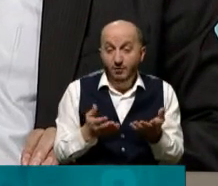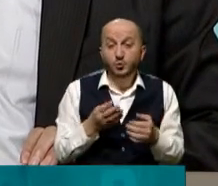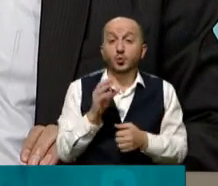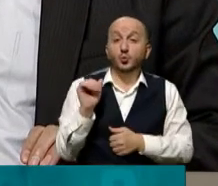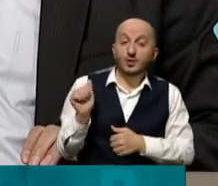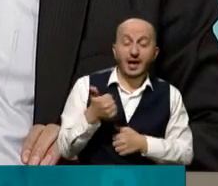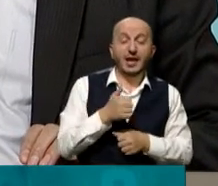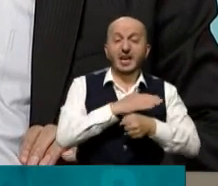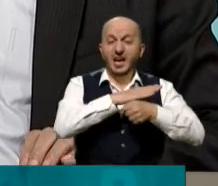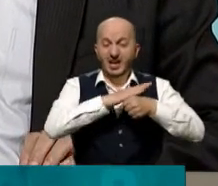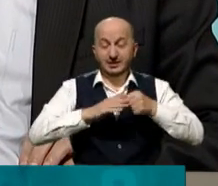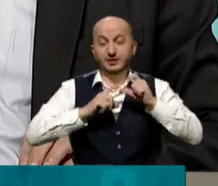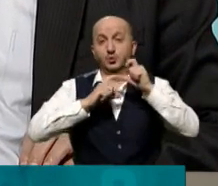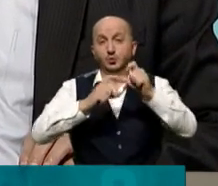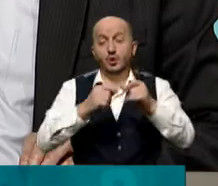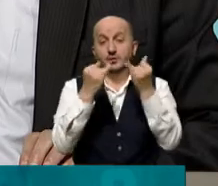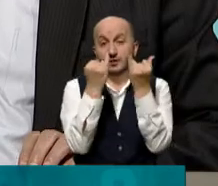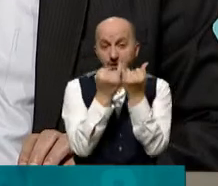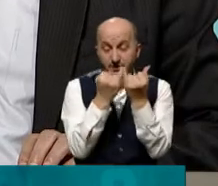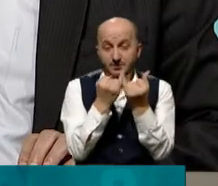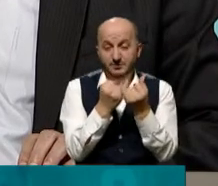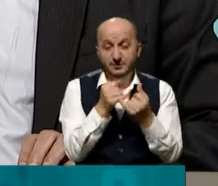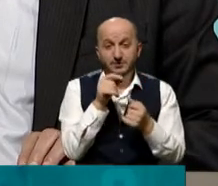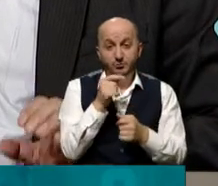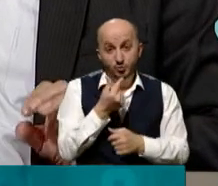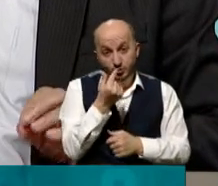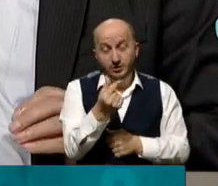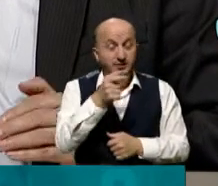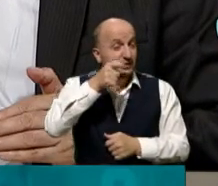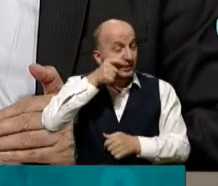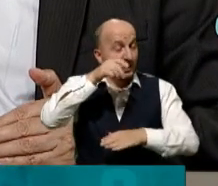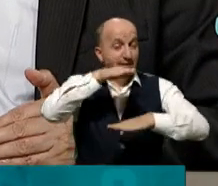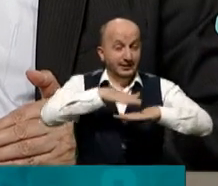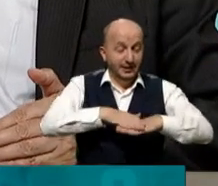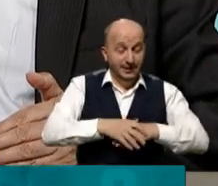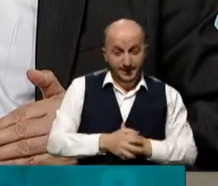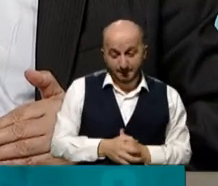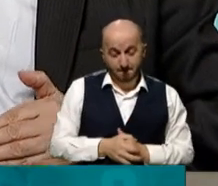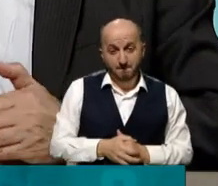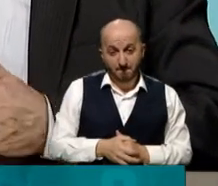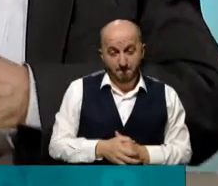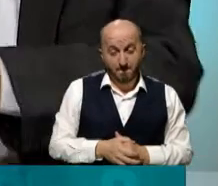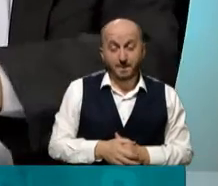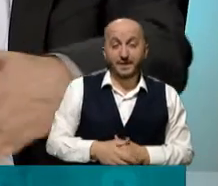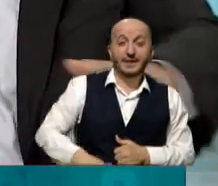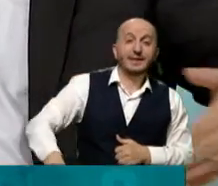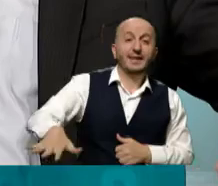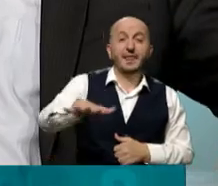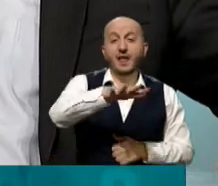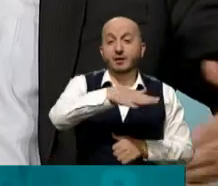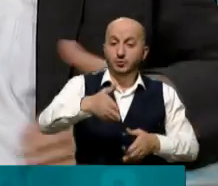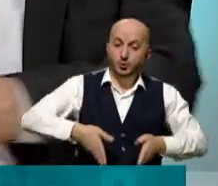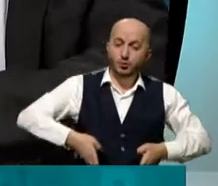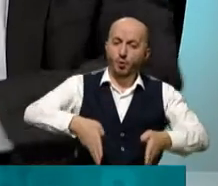değerli Kayseri'den sual soran kardeşimizin bu uyarısına da dikkat ederek, yani böyle genel bir yol